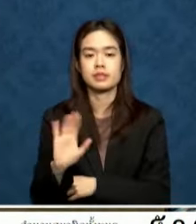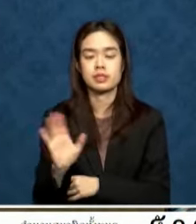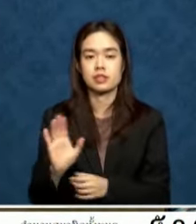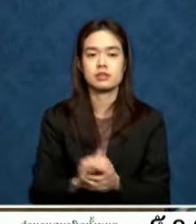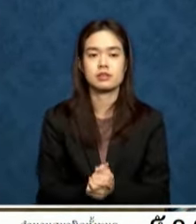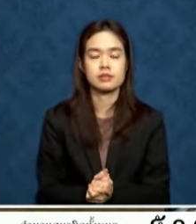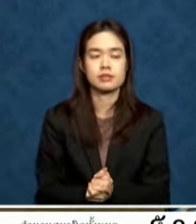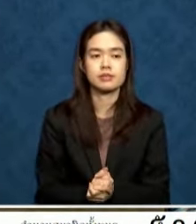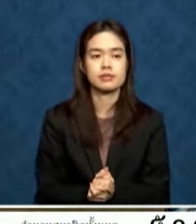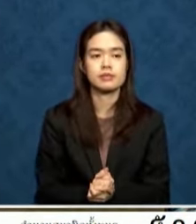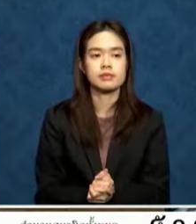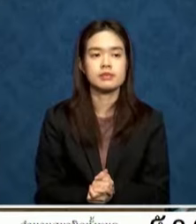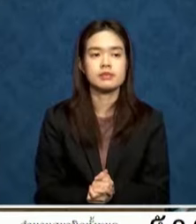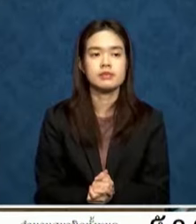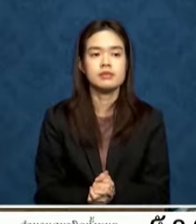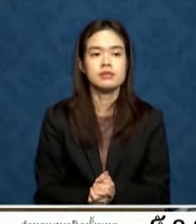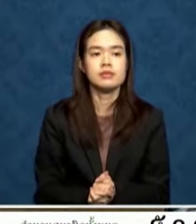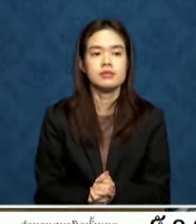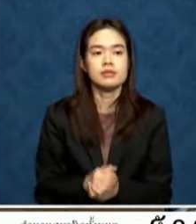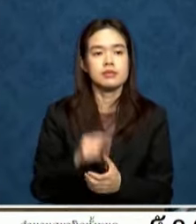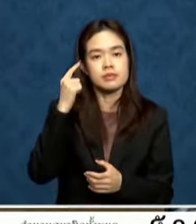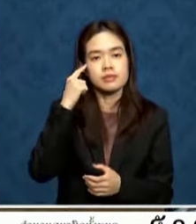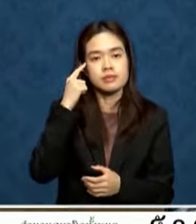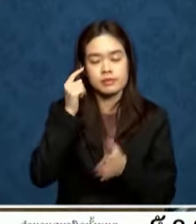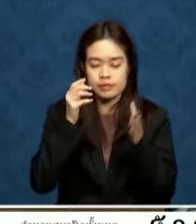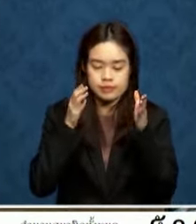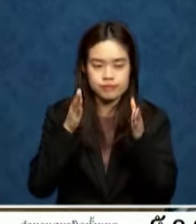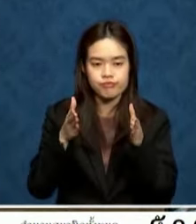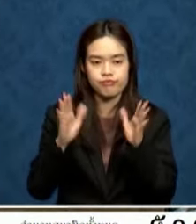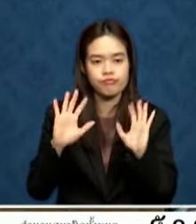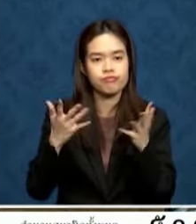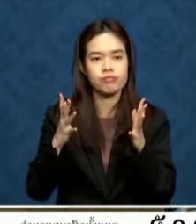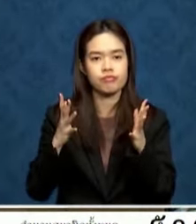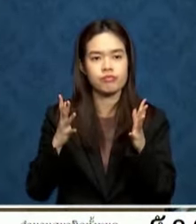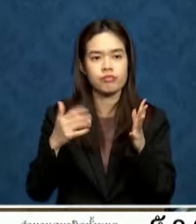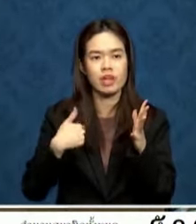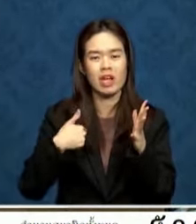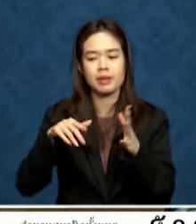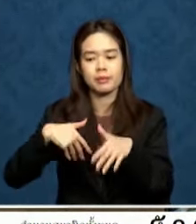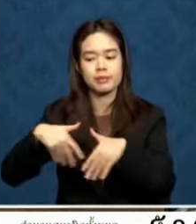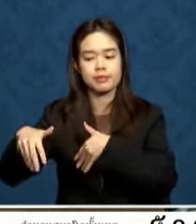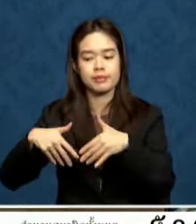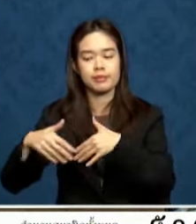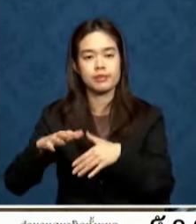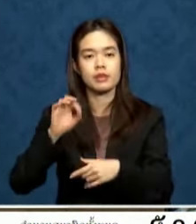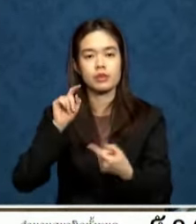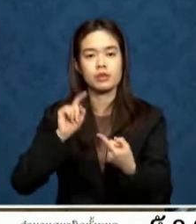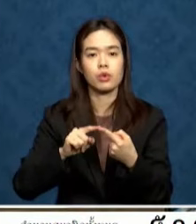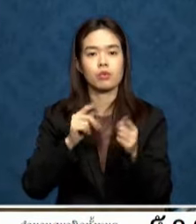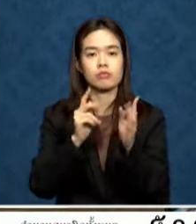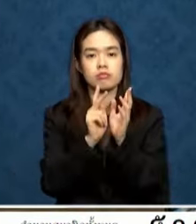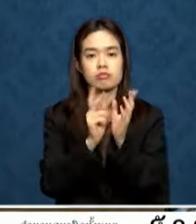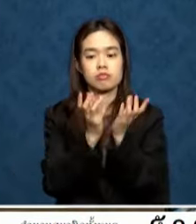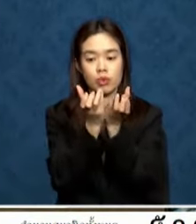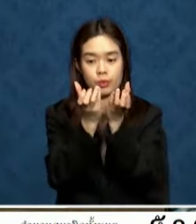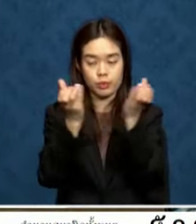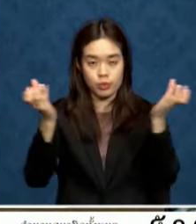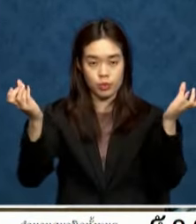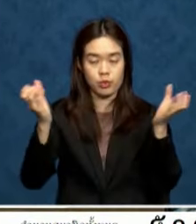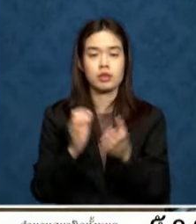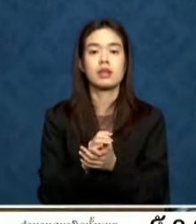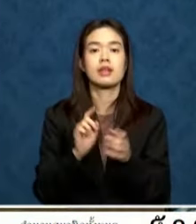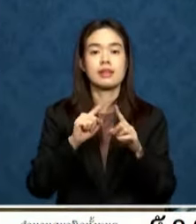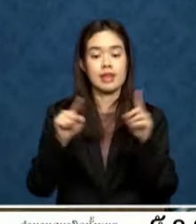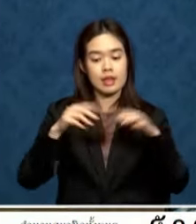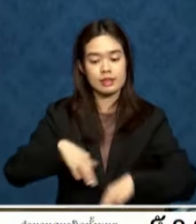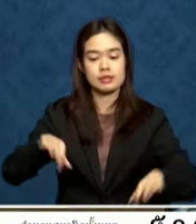ได้ตั้งใจให้เป็นเครื่องมือในการที่ประชาชนจะไปผ่านรัฐธรรมนูญแต่เป็นกลไกสำคั